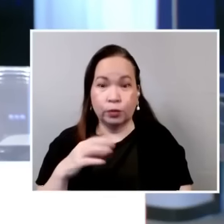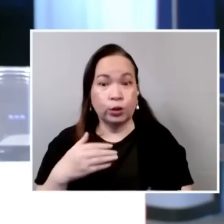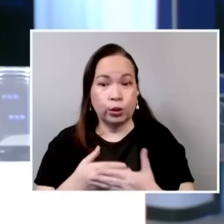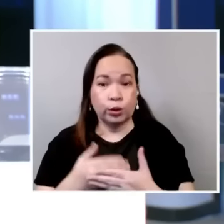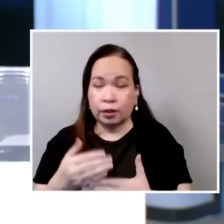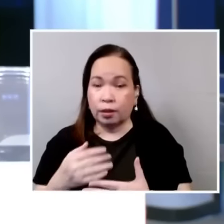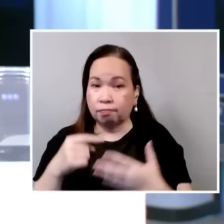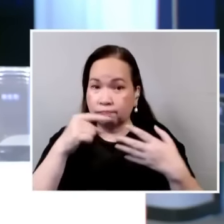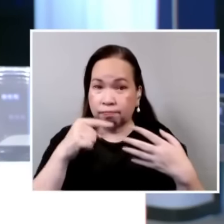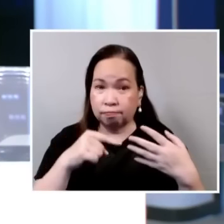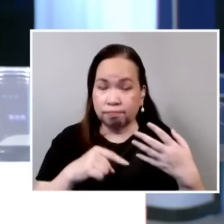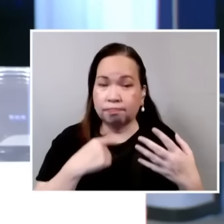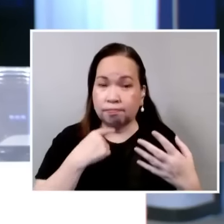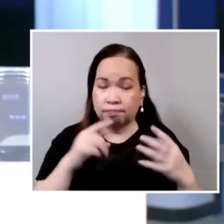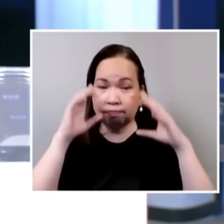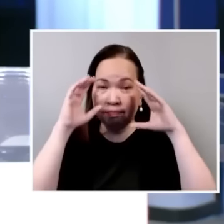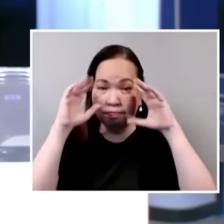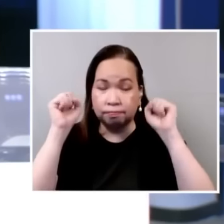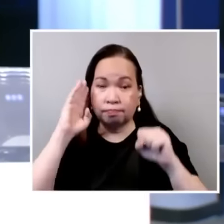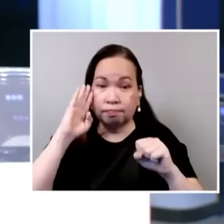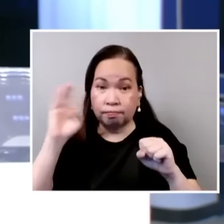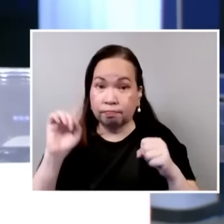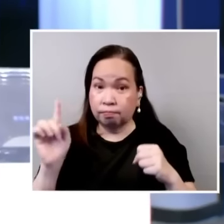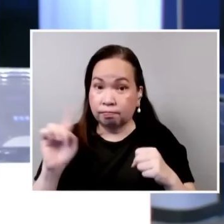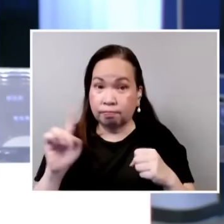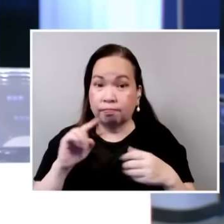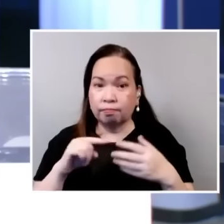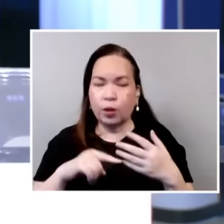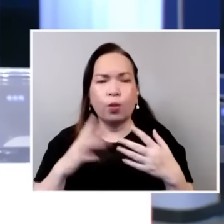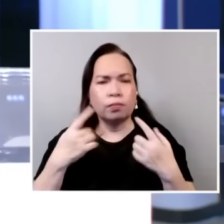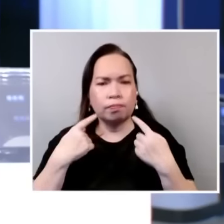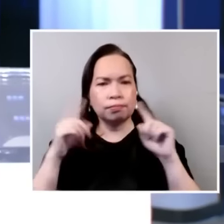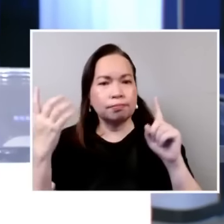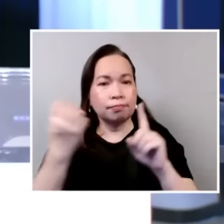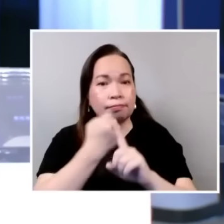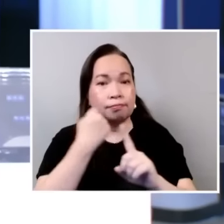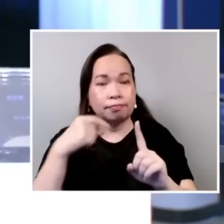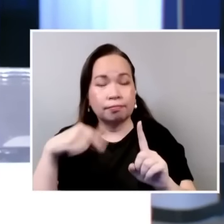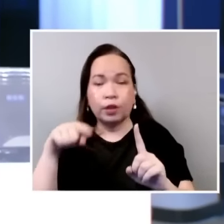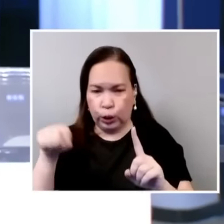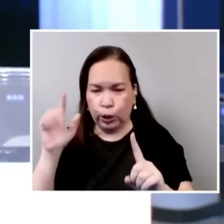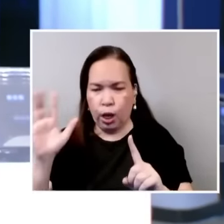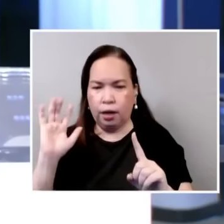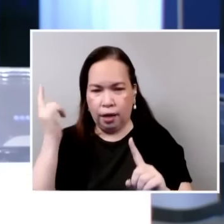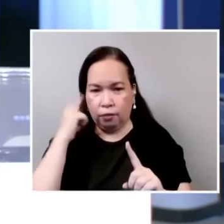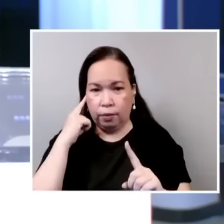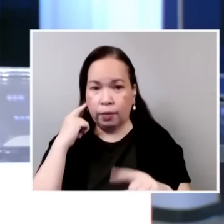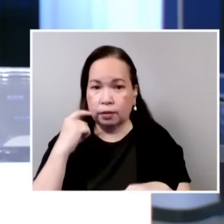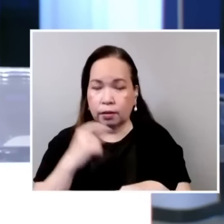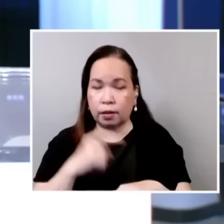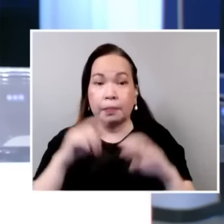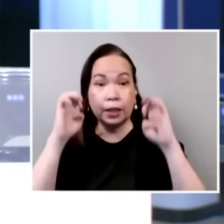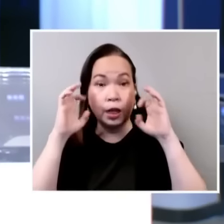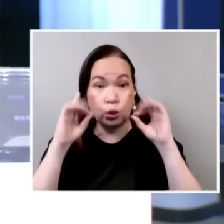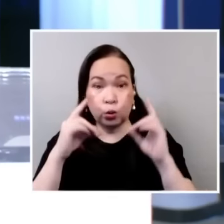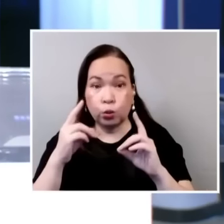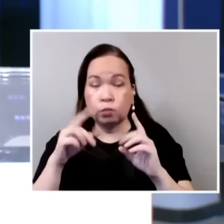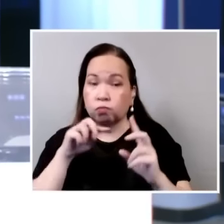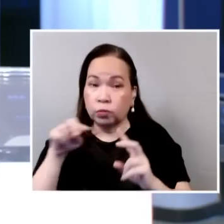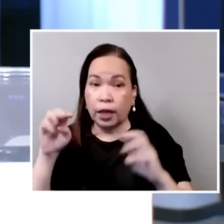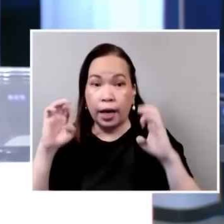ni Pangulong Ferdinand Marcos Jr. ang mga naging tagumpay ng kanyang administrasyon sa larangan ng edukasyon,